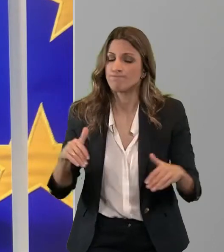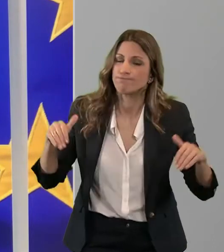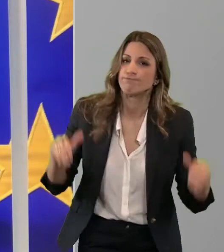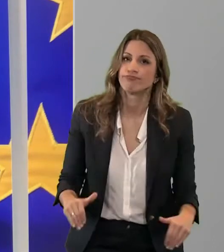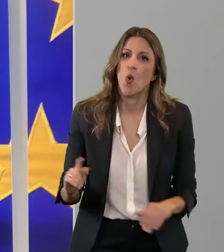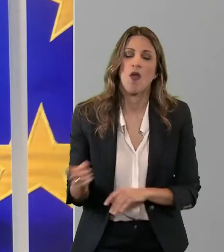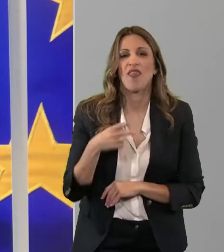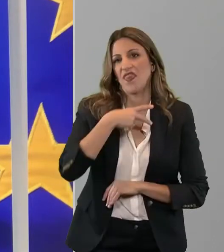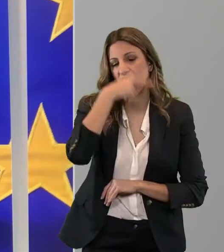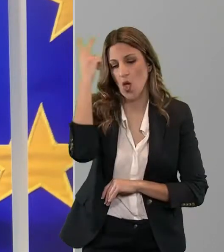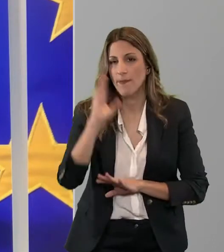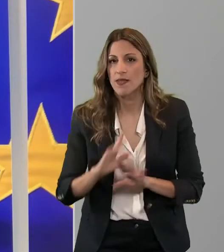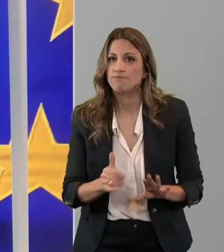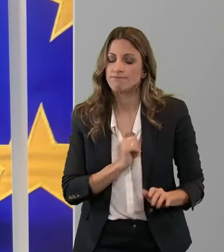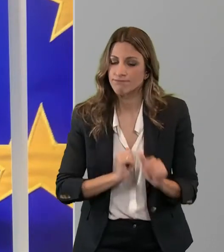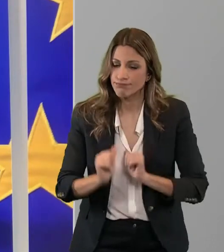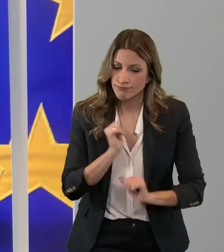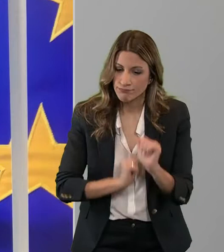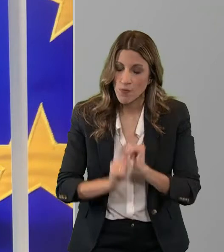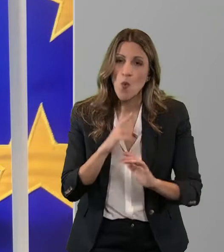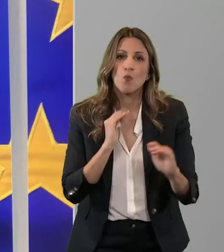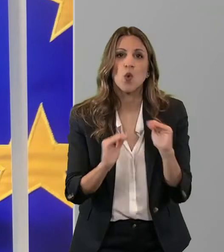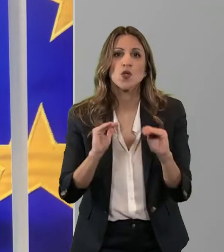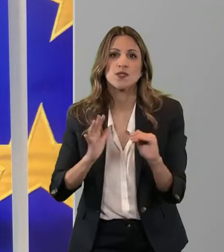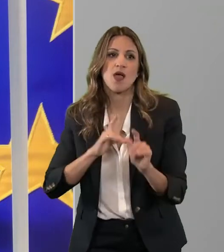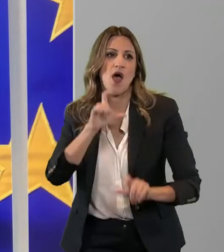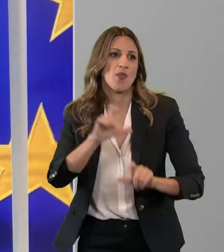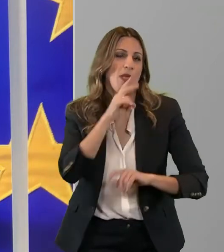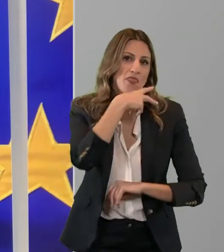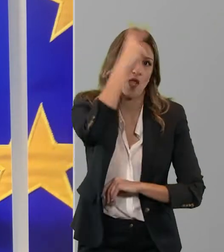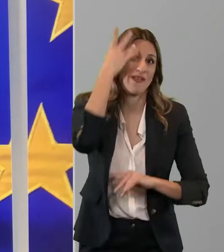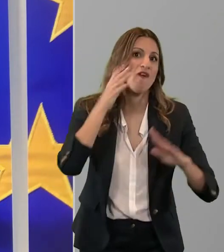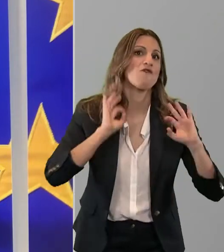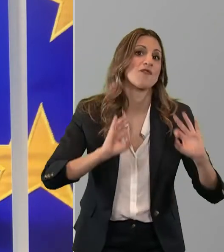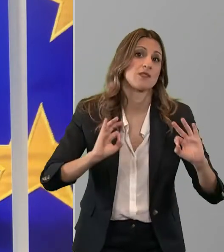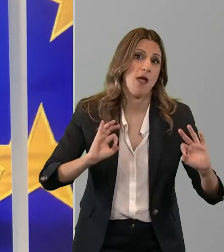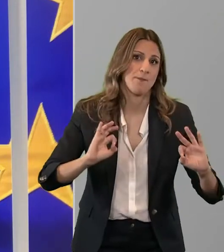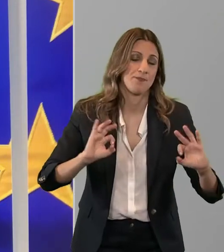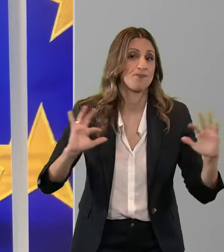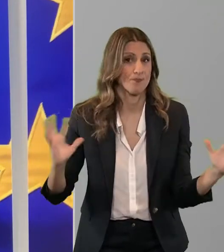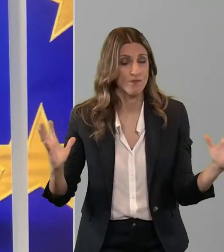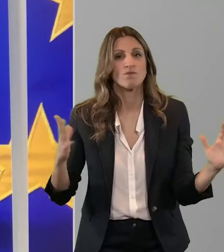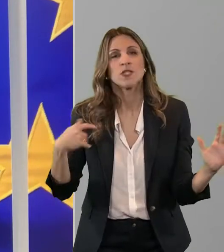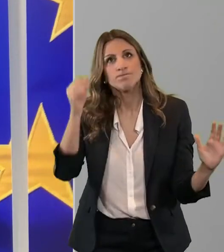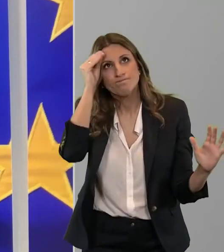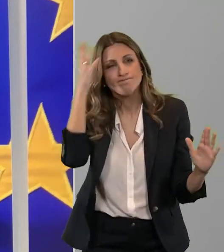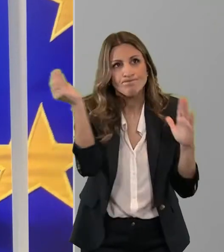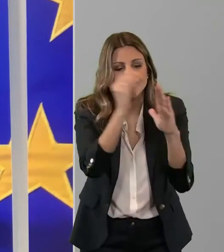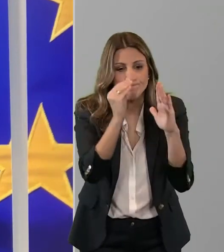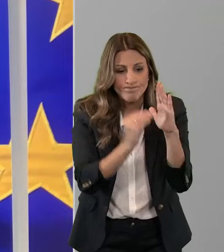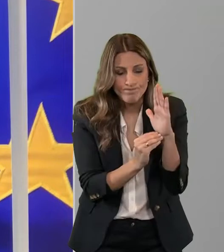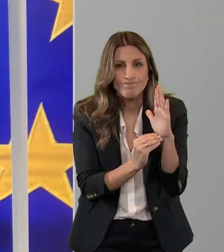θεμελιώδη δικαιώματα, την ιδιωτικότητα και την προστασία των ανθρωπίνων δικαιωμάτων, βασικά αξιακά χαρακτηριστικά